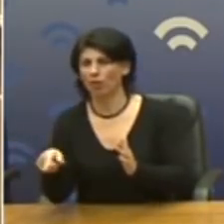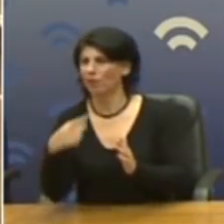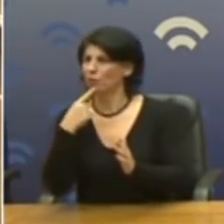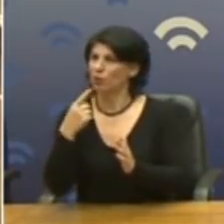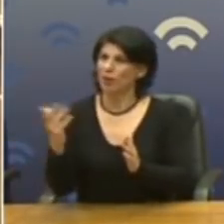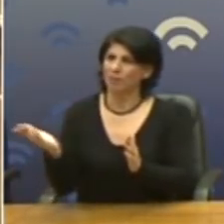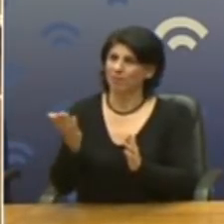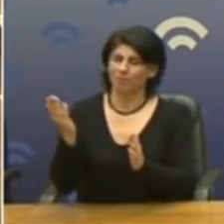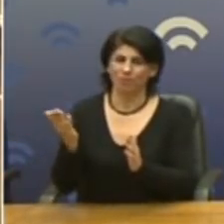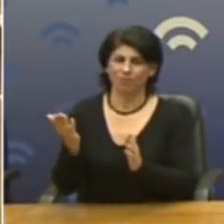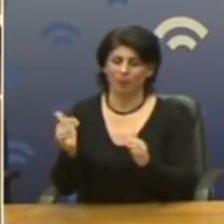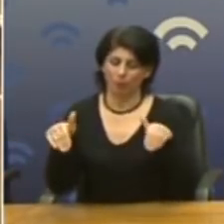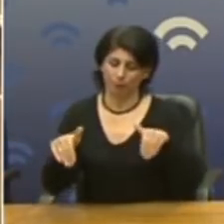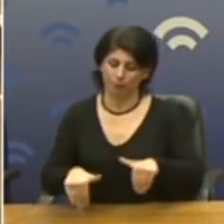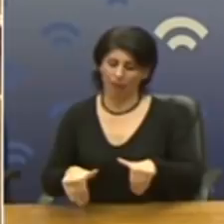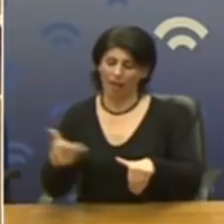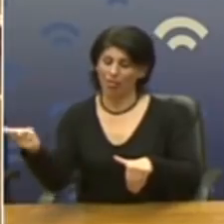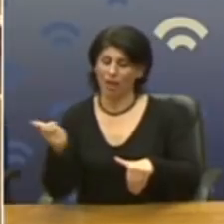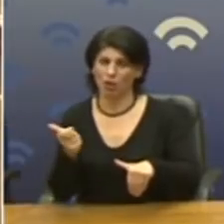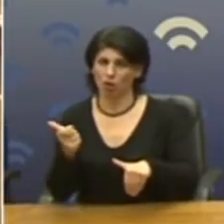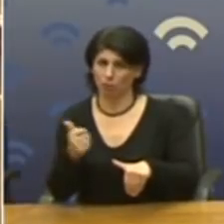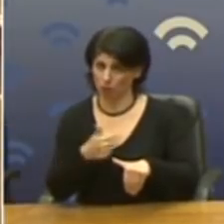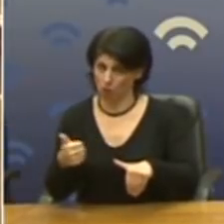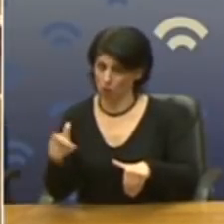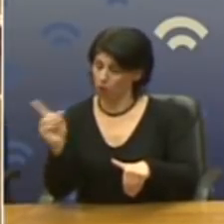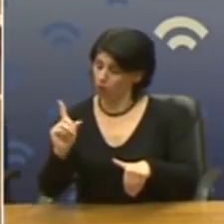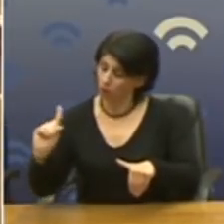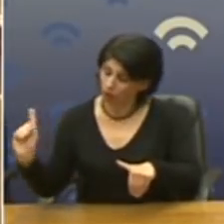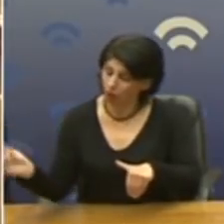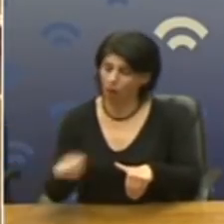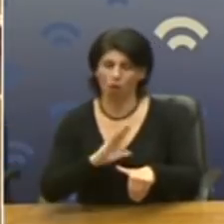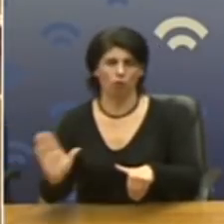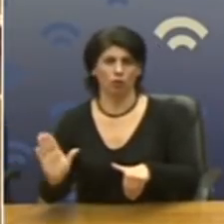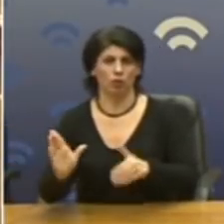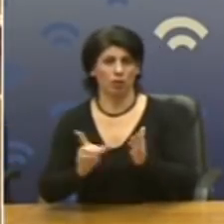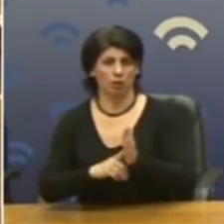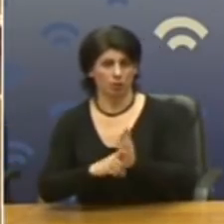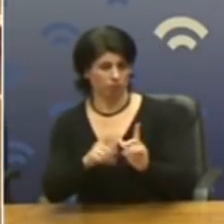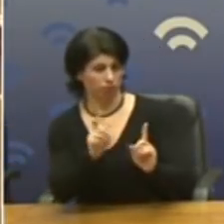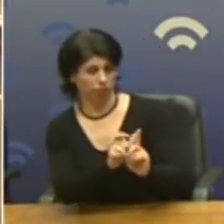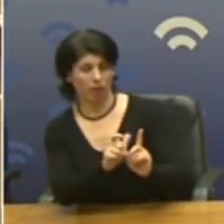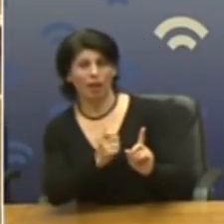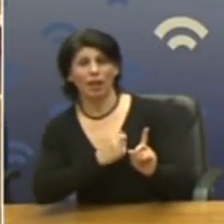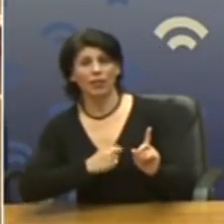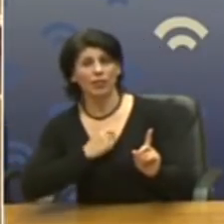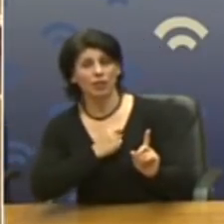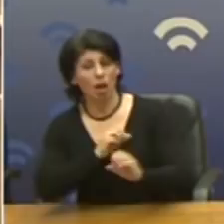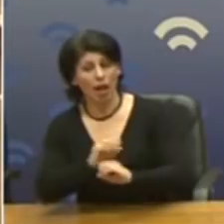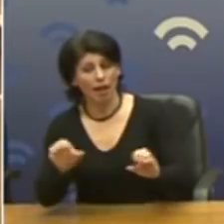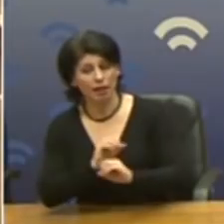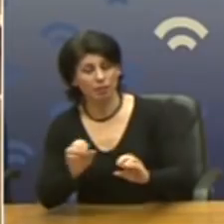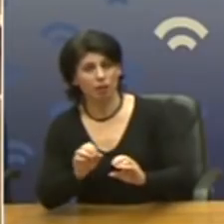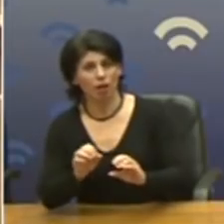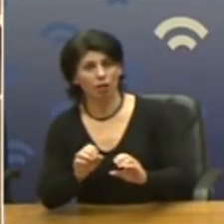λεγόμενους συνεπείς δανειολήπτες. Σε καραντίνα επιδιώκεται να βάλετε δυστυχώς και την ενημέρωση